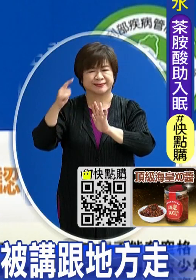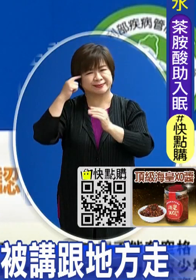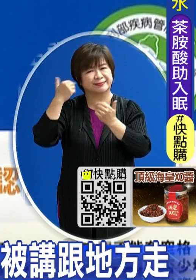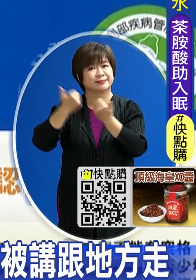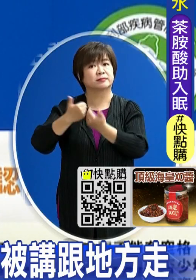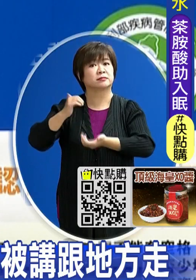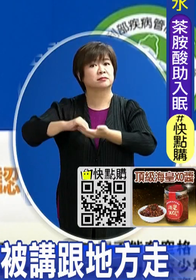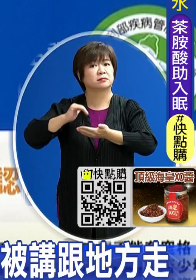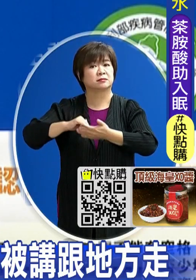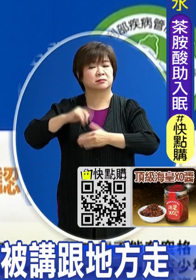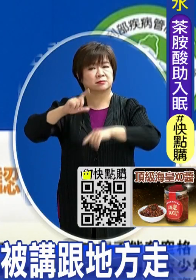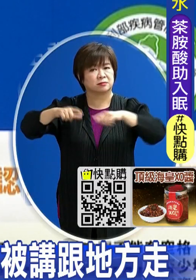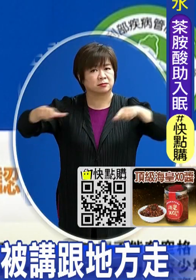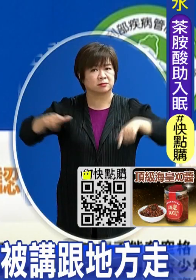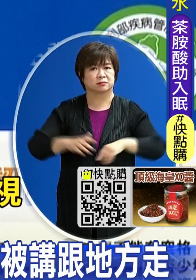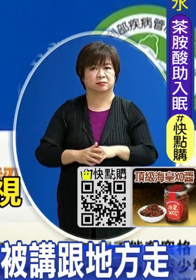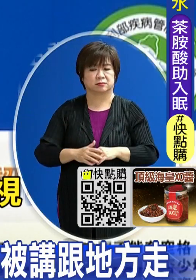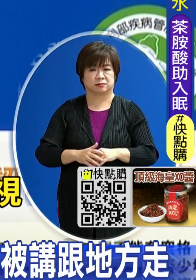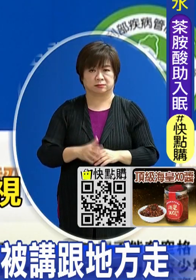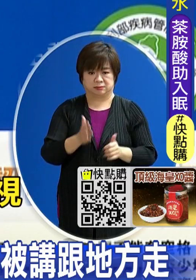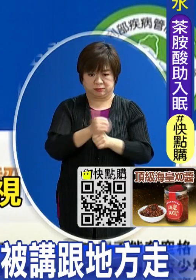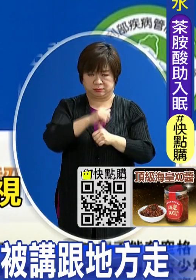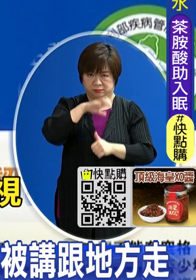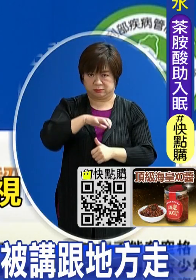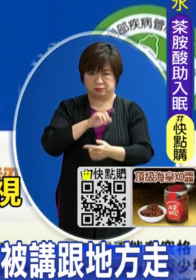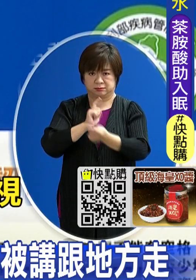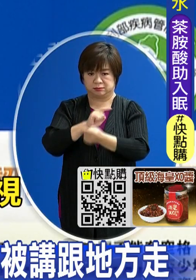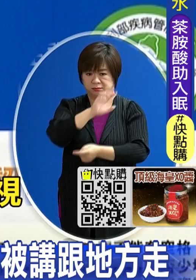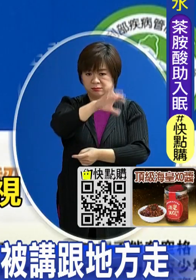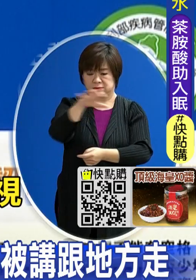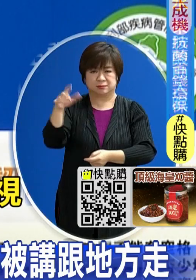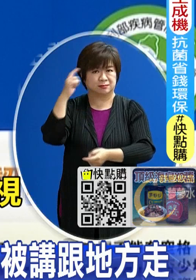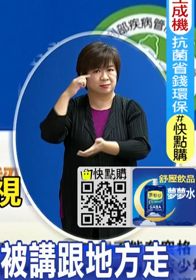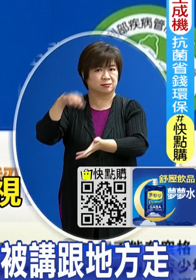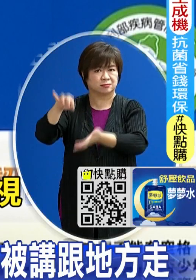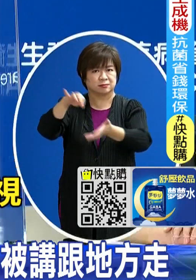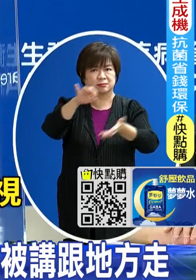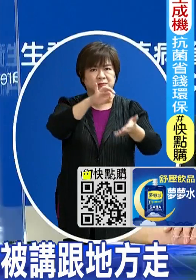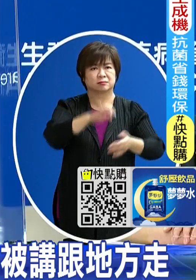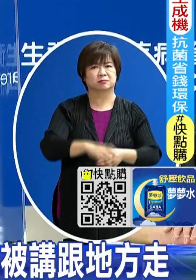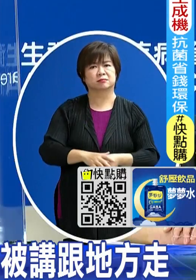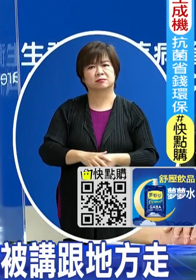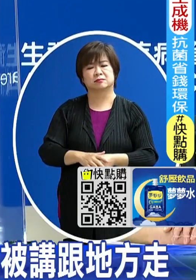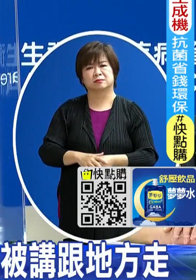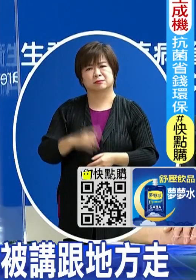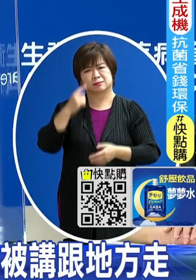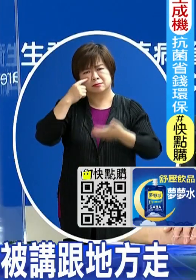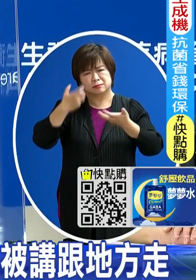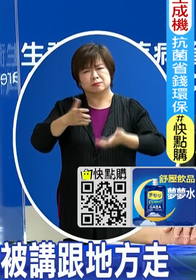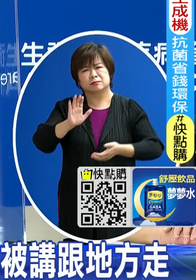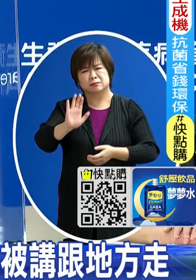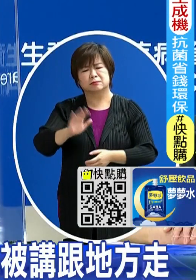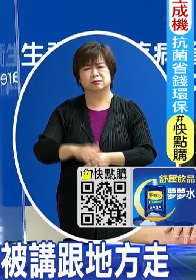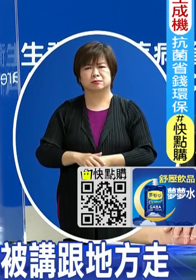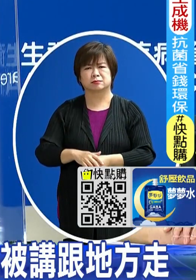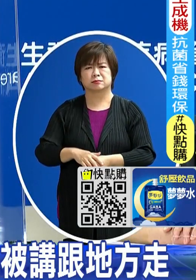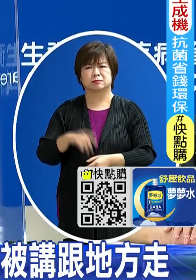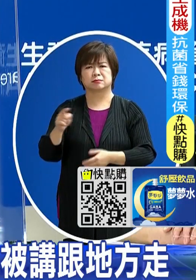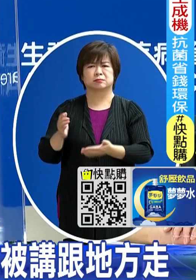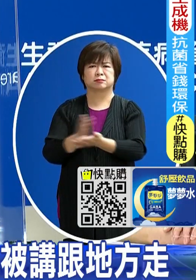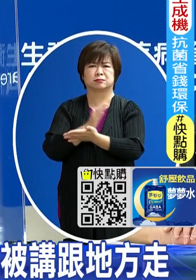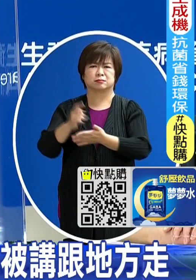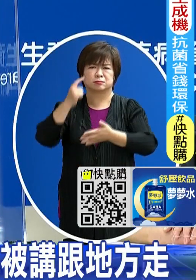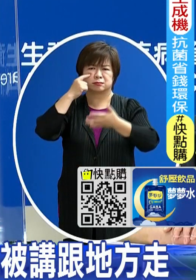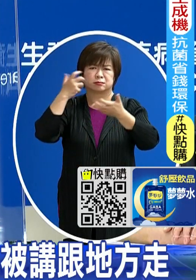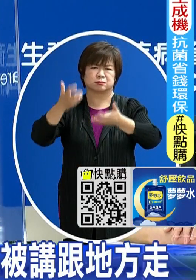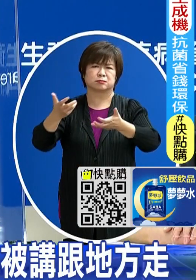们在中央里面，你不能说我们哈就对地方的意见都不重视。那我想有时候的讲法有时候也怪，就